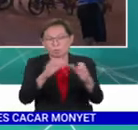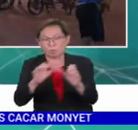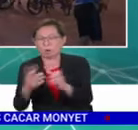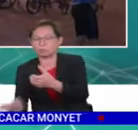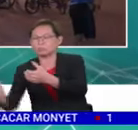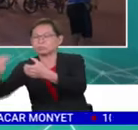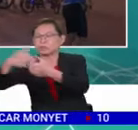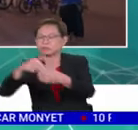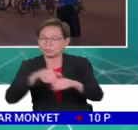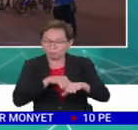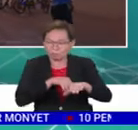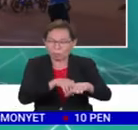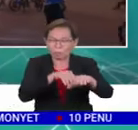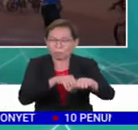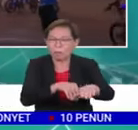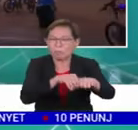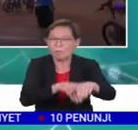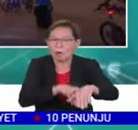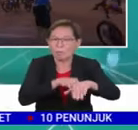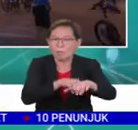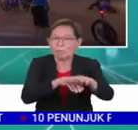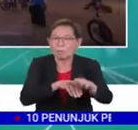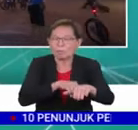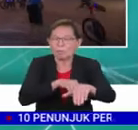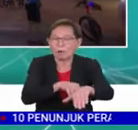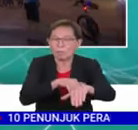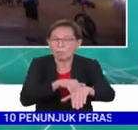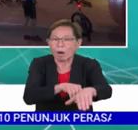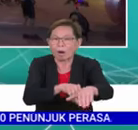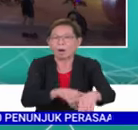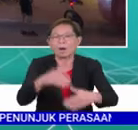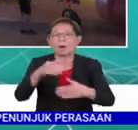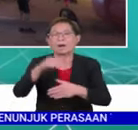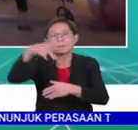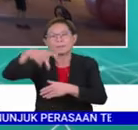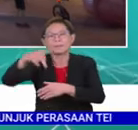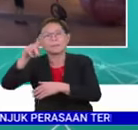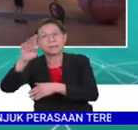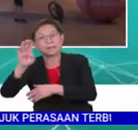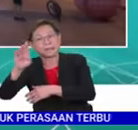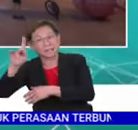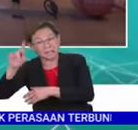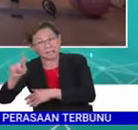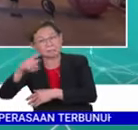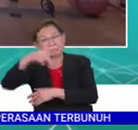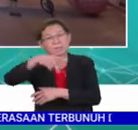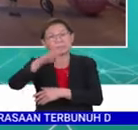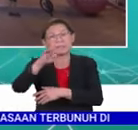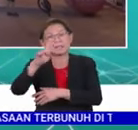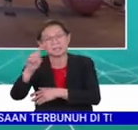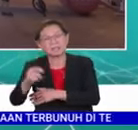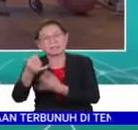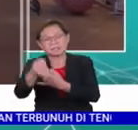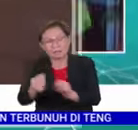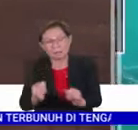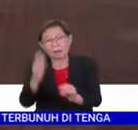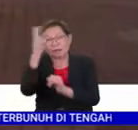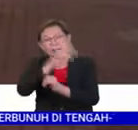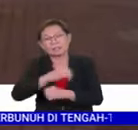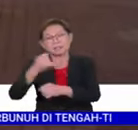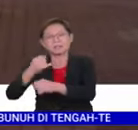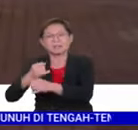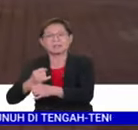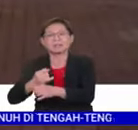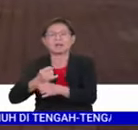menyertai perarakan, antaranya dari pejabat tanah, pihak berkuasa tempatan PBT, jabatan kerajaan,